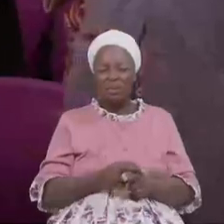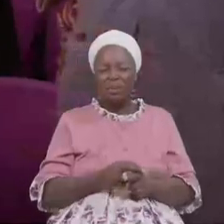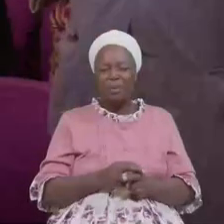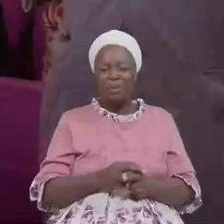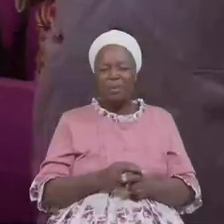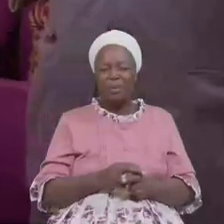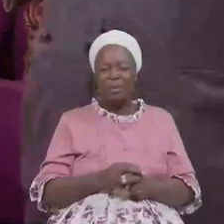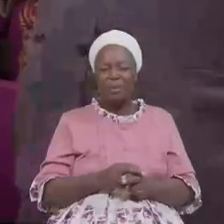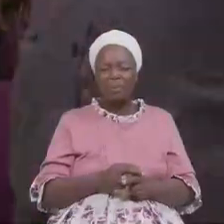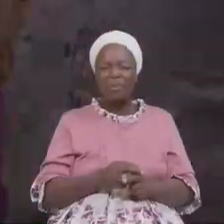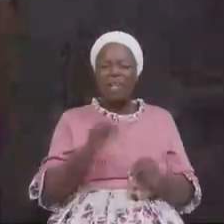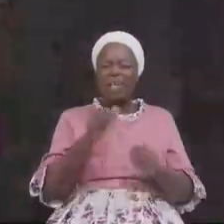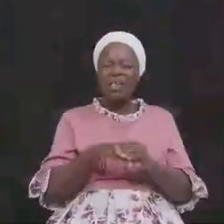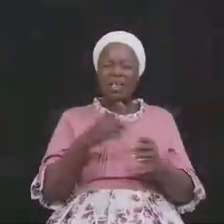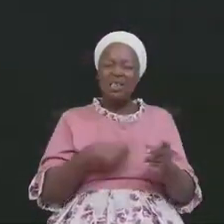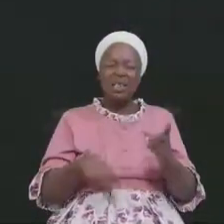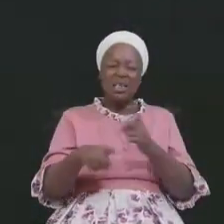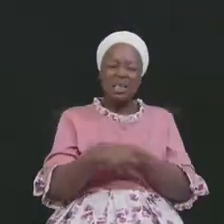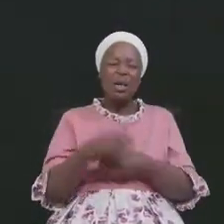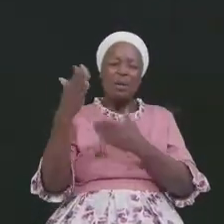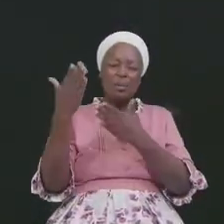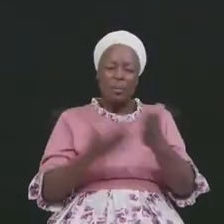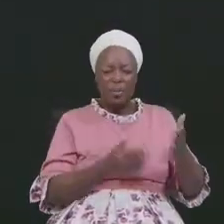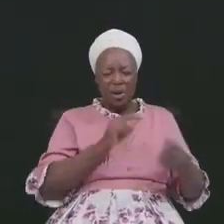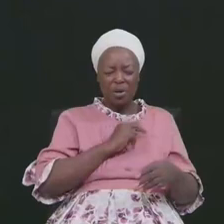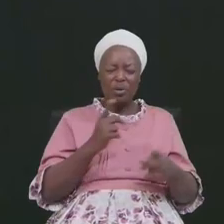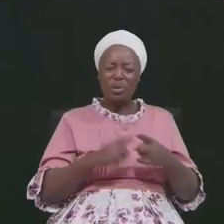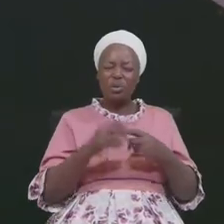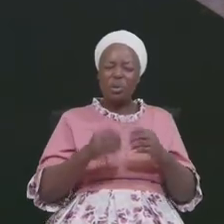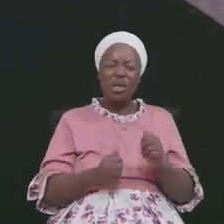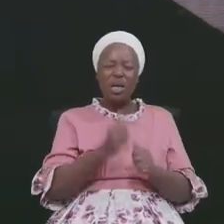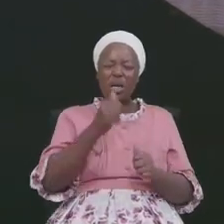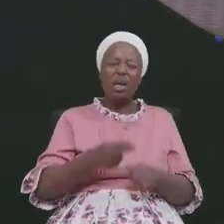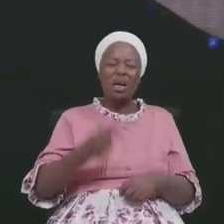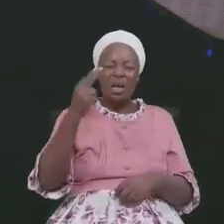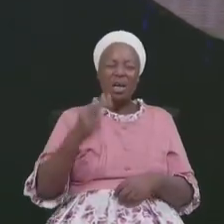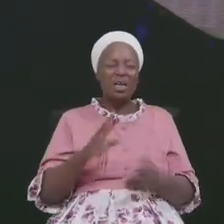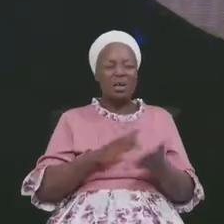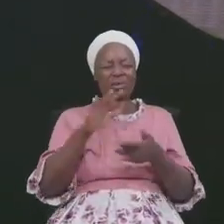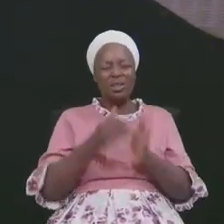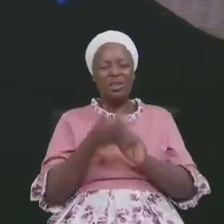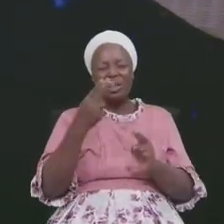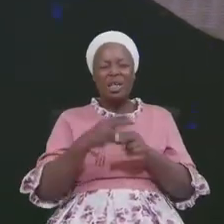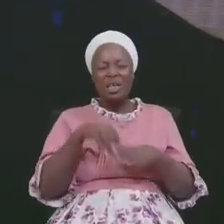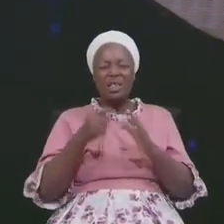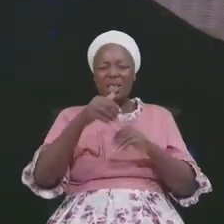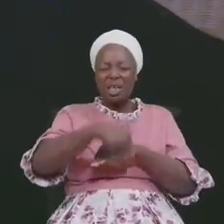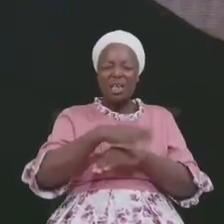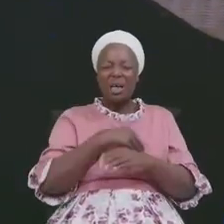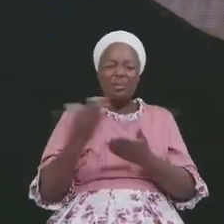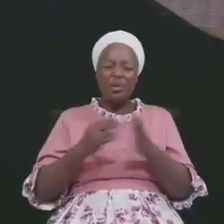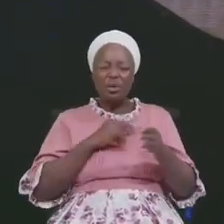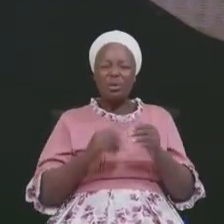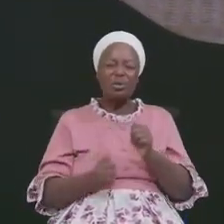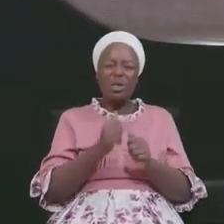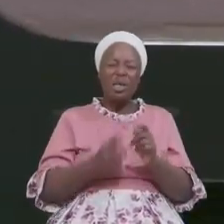Dans la journée, amène-nous à la terre haute. Dans la nuit, amène-nous à une plus grande gloire.